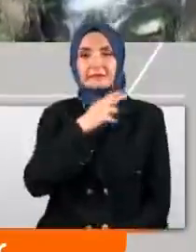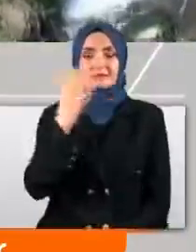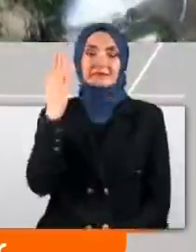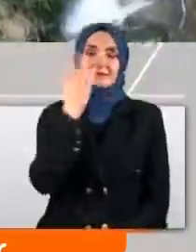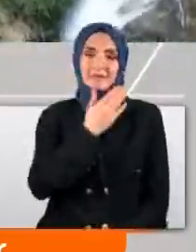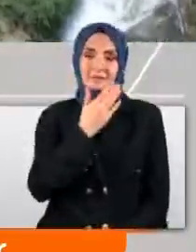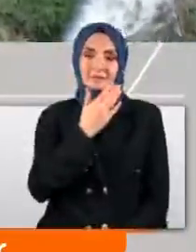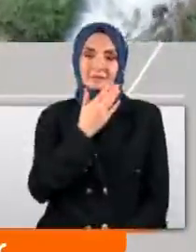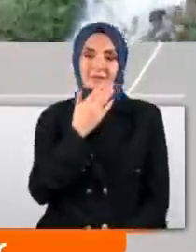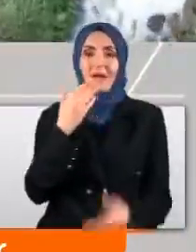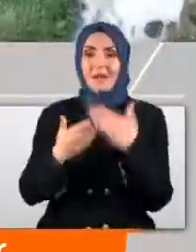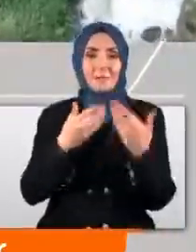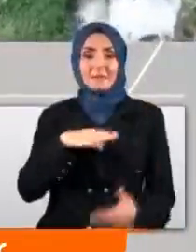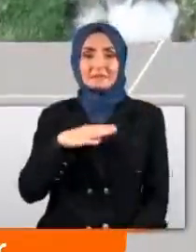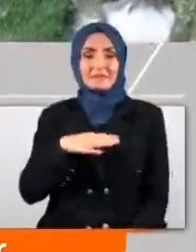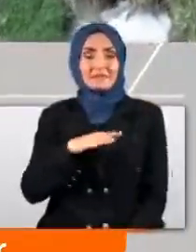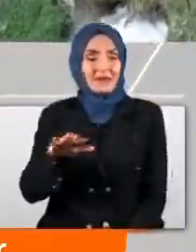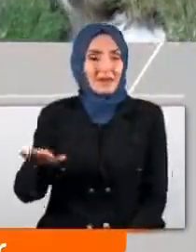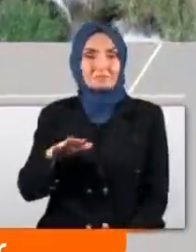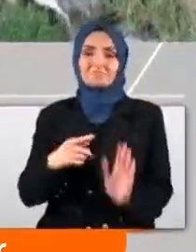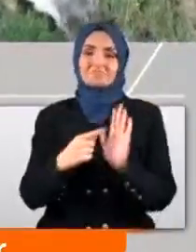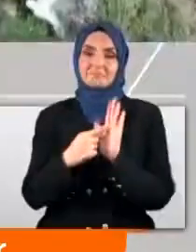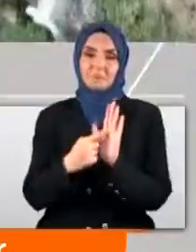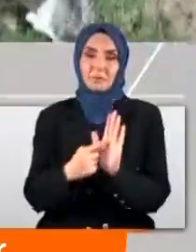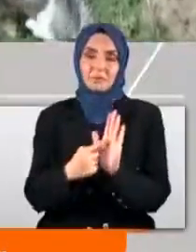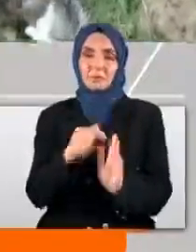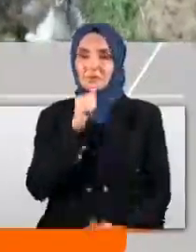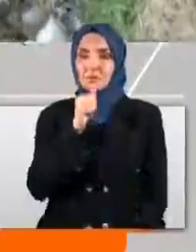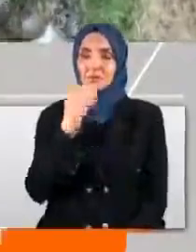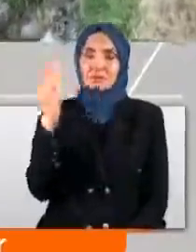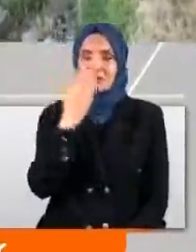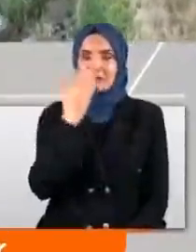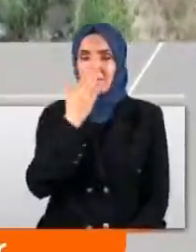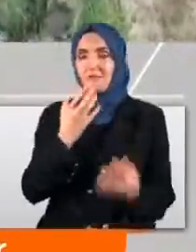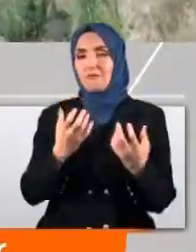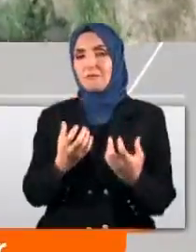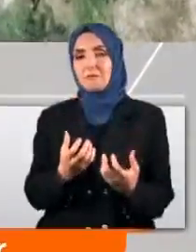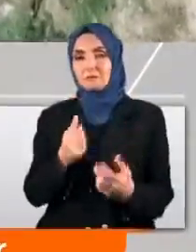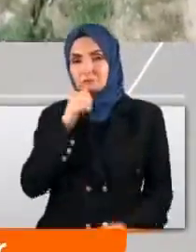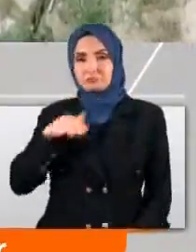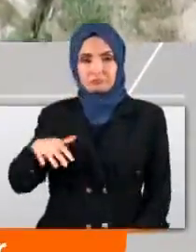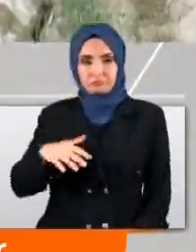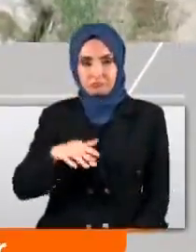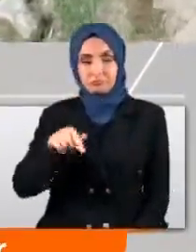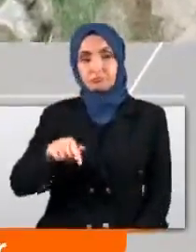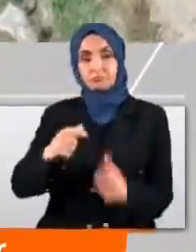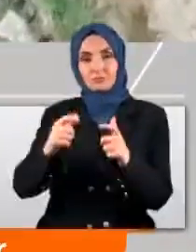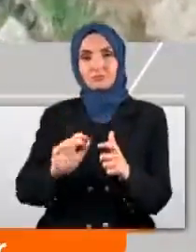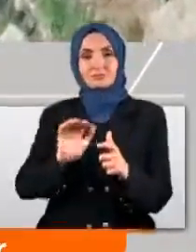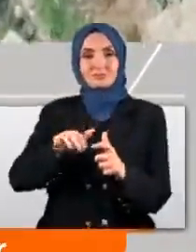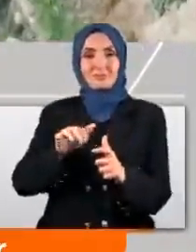istediğimiz her şeyi gözler önüne seriyor. Su, simsiyah su akıyor akıyor, burada köpürüyor, aşağı